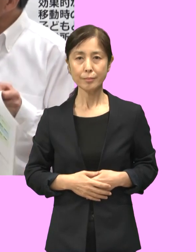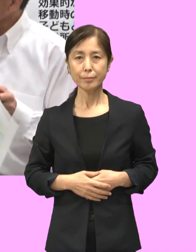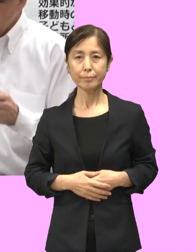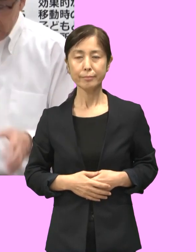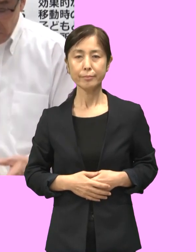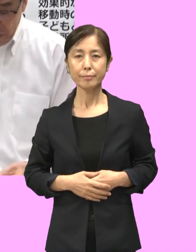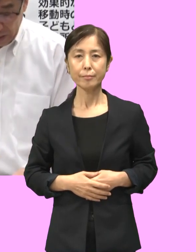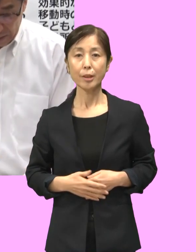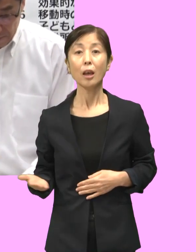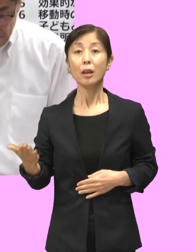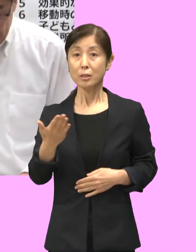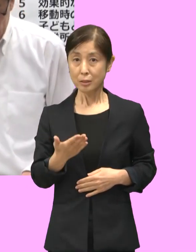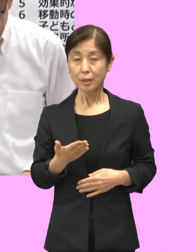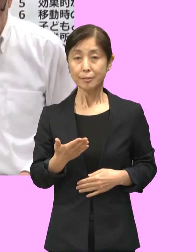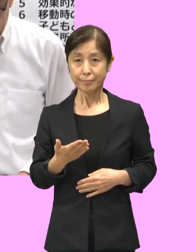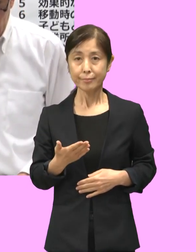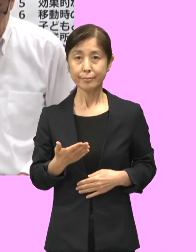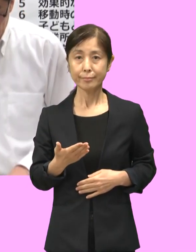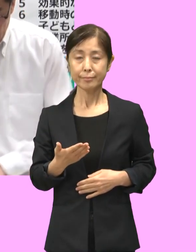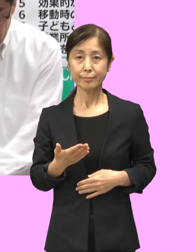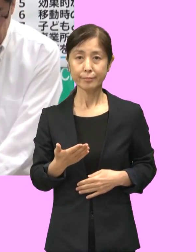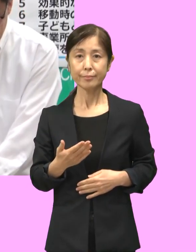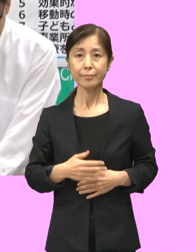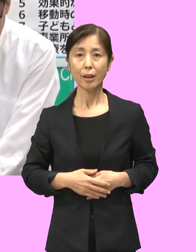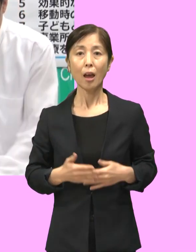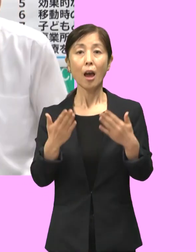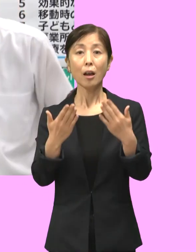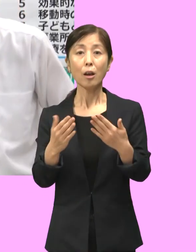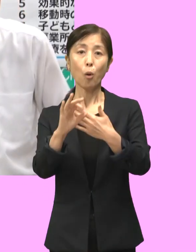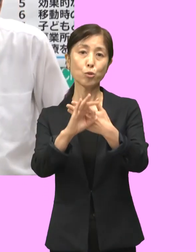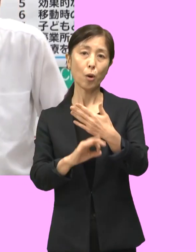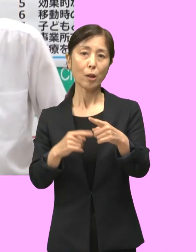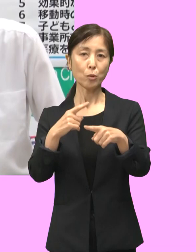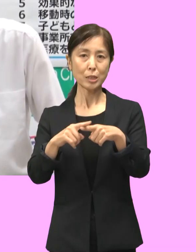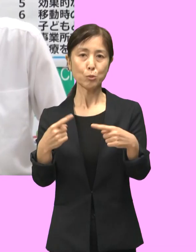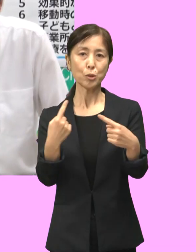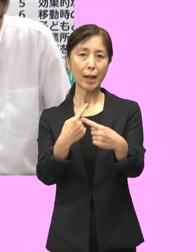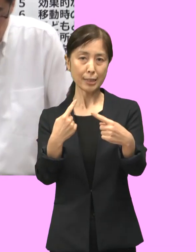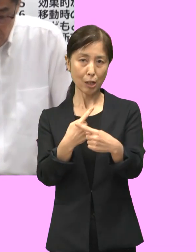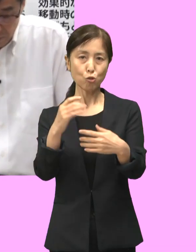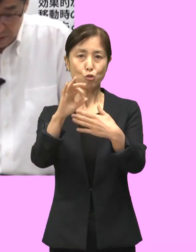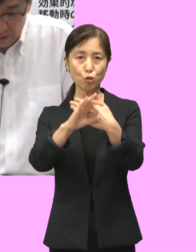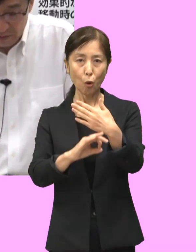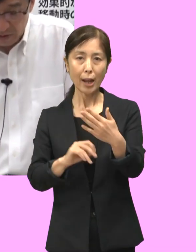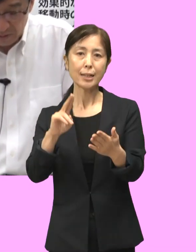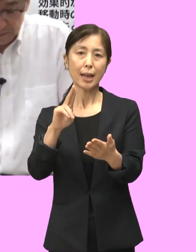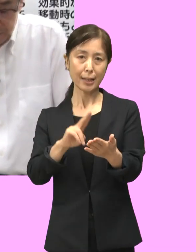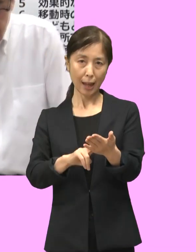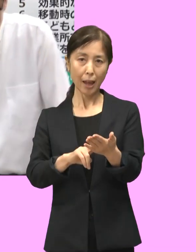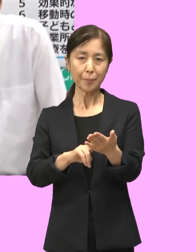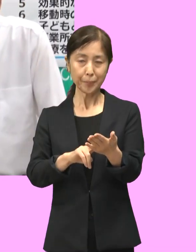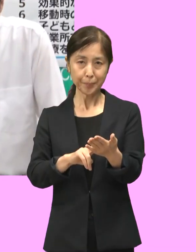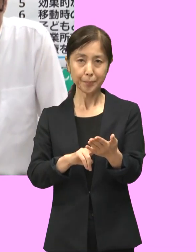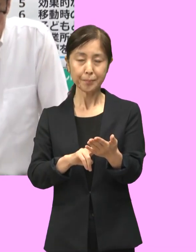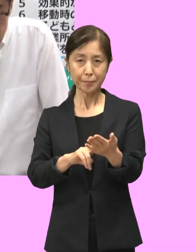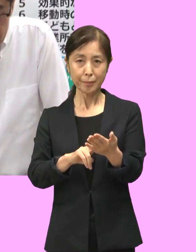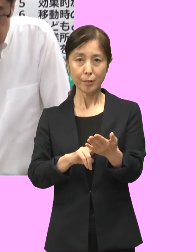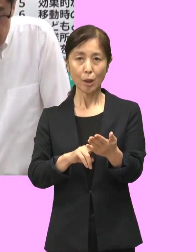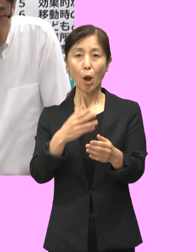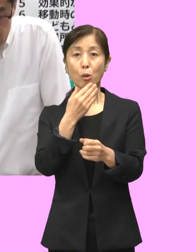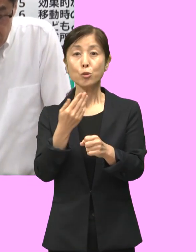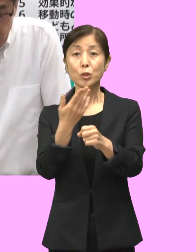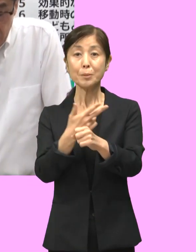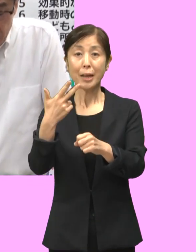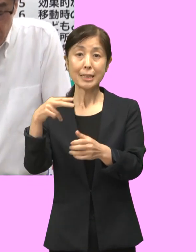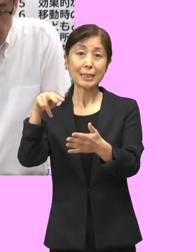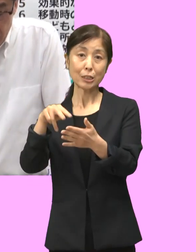それから7点目は、学校条例の一部を改正する条例制定の件でありまして、 福島